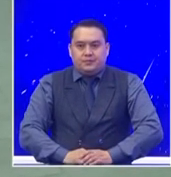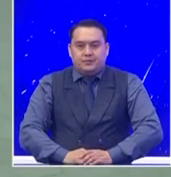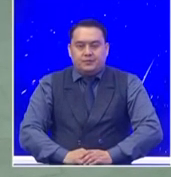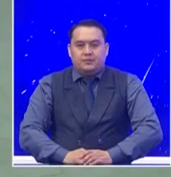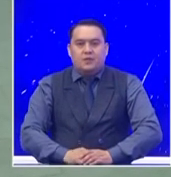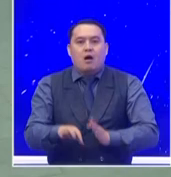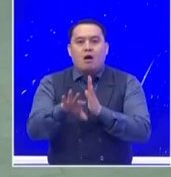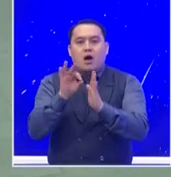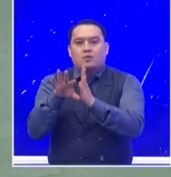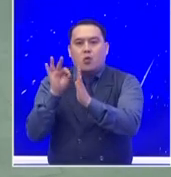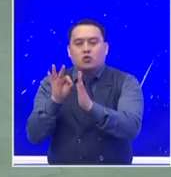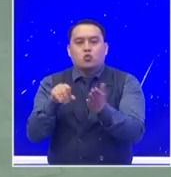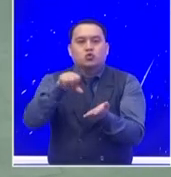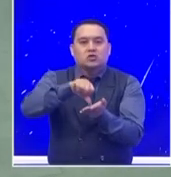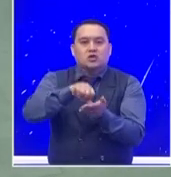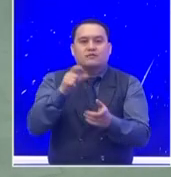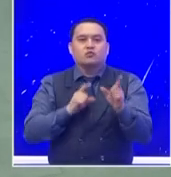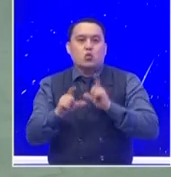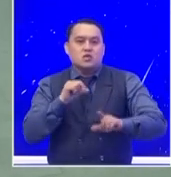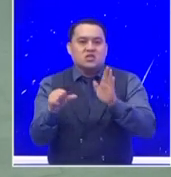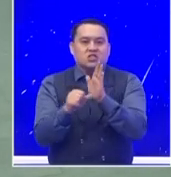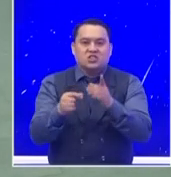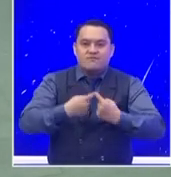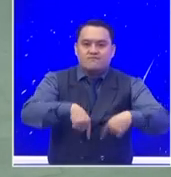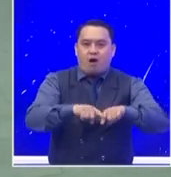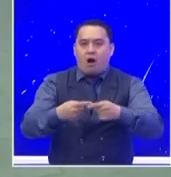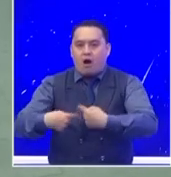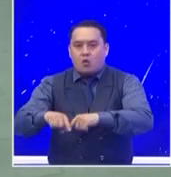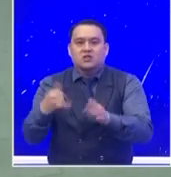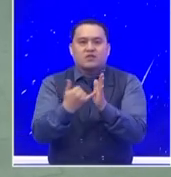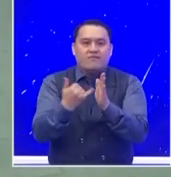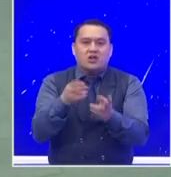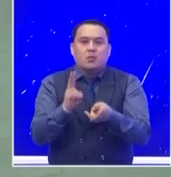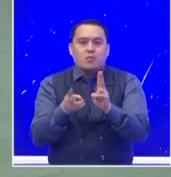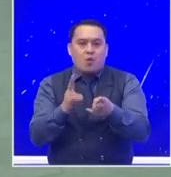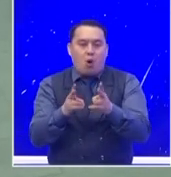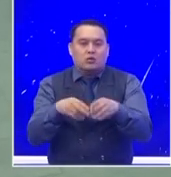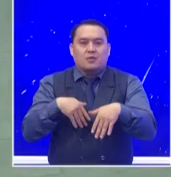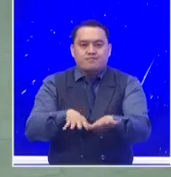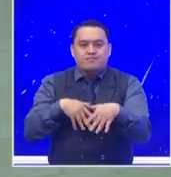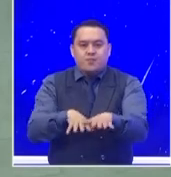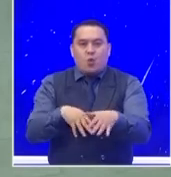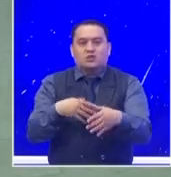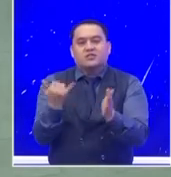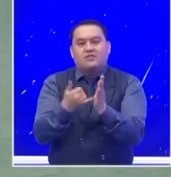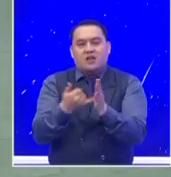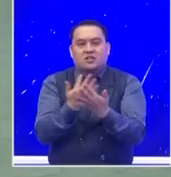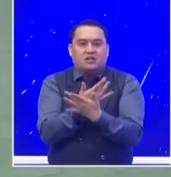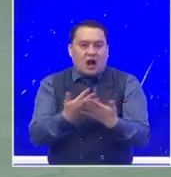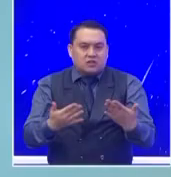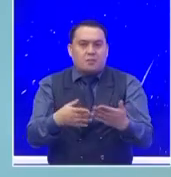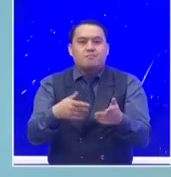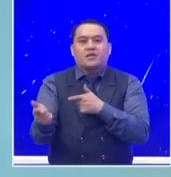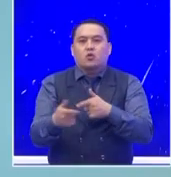В отборочном туре приняли участие студенты 6 факультетов. Это сварщики, повары, портные, токари и так далее. Для каждой профессии